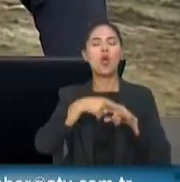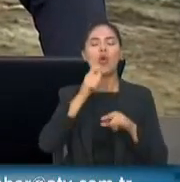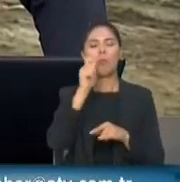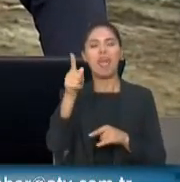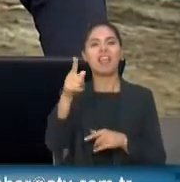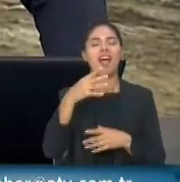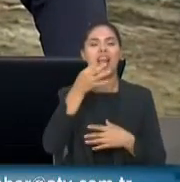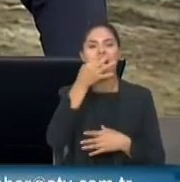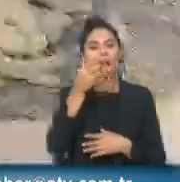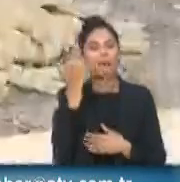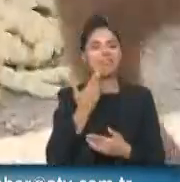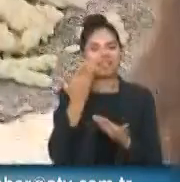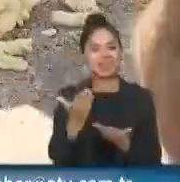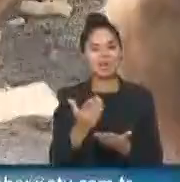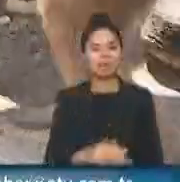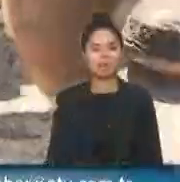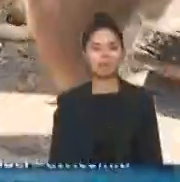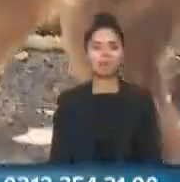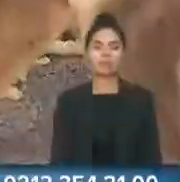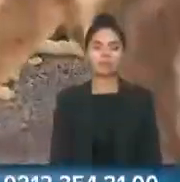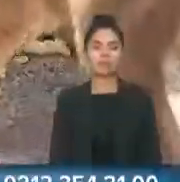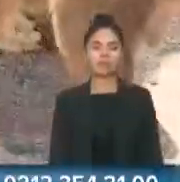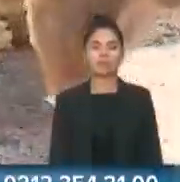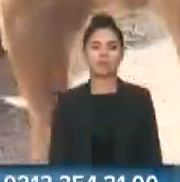haberi. Sen de ye